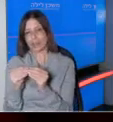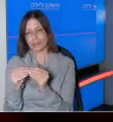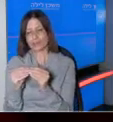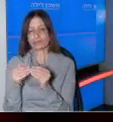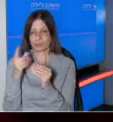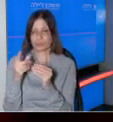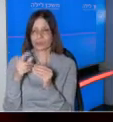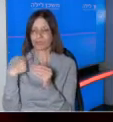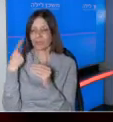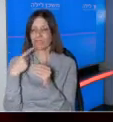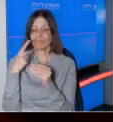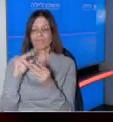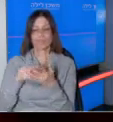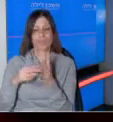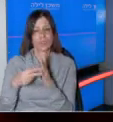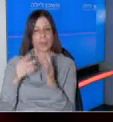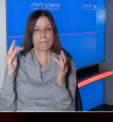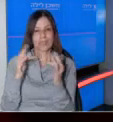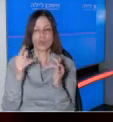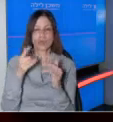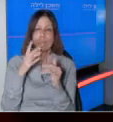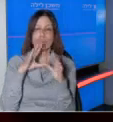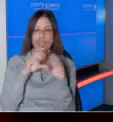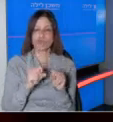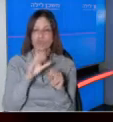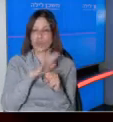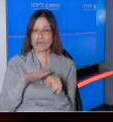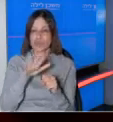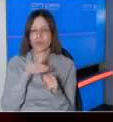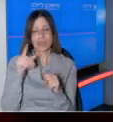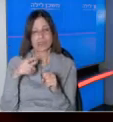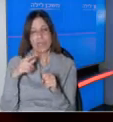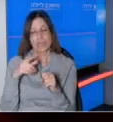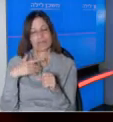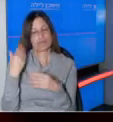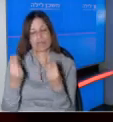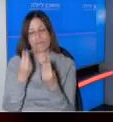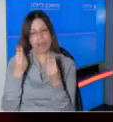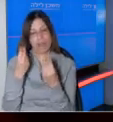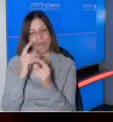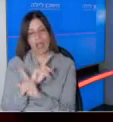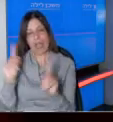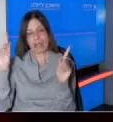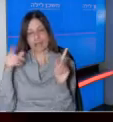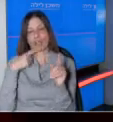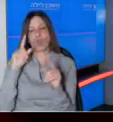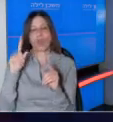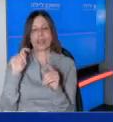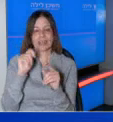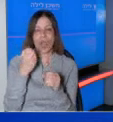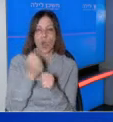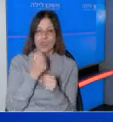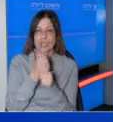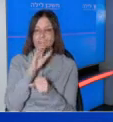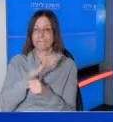תכנון בניגוד להתיישבות ביהודה ושומרון, אבל זה מהלך באמת חריג, שבאמת ווליד טאהא מוביל בחברה. אז